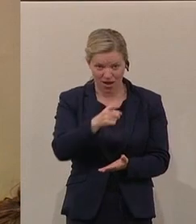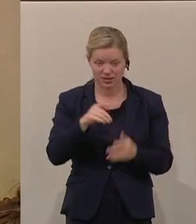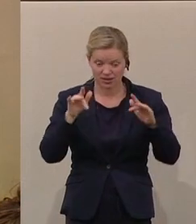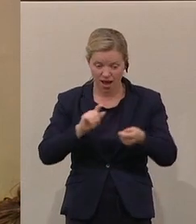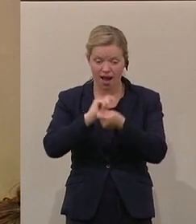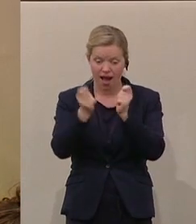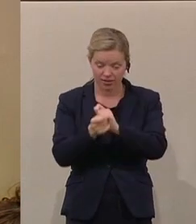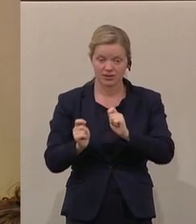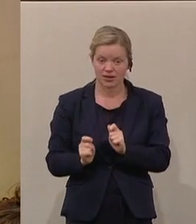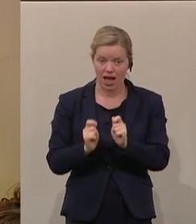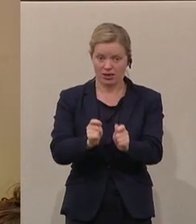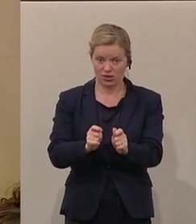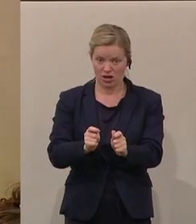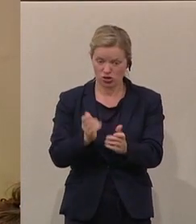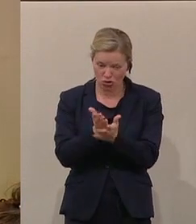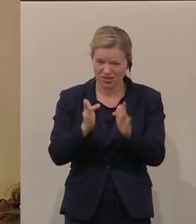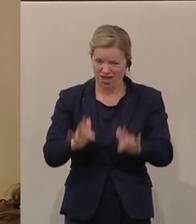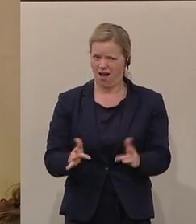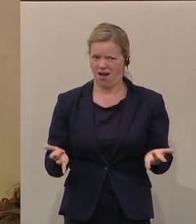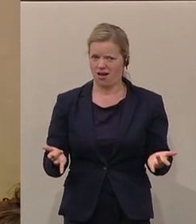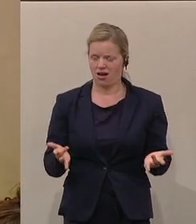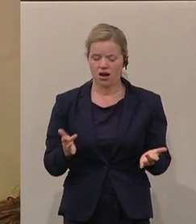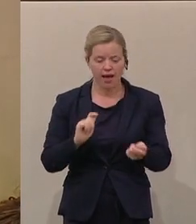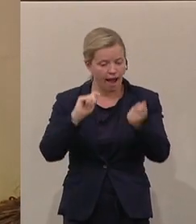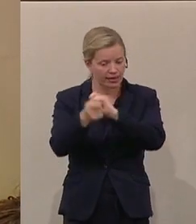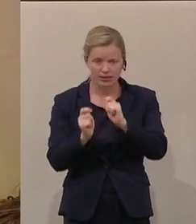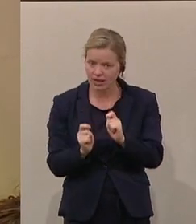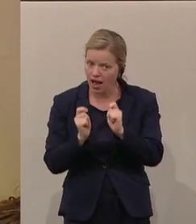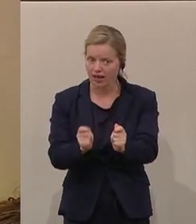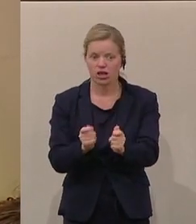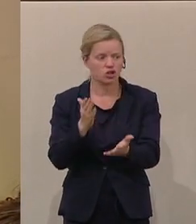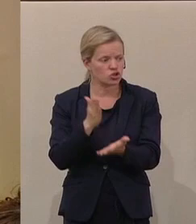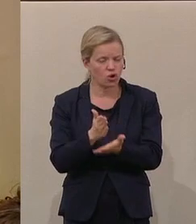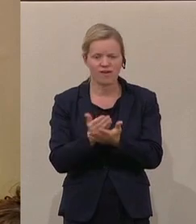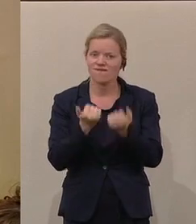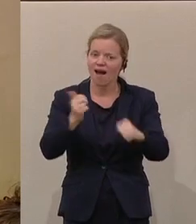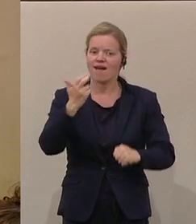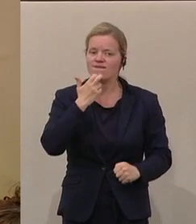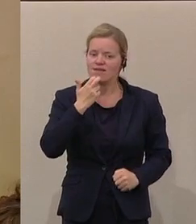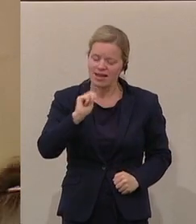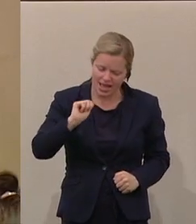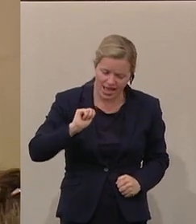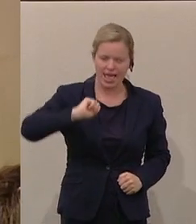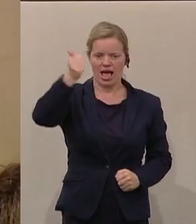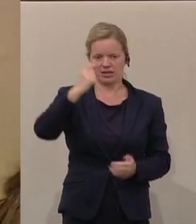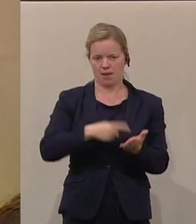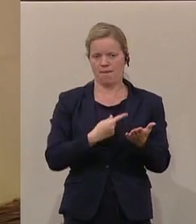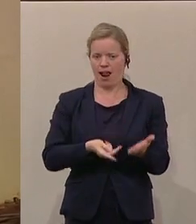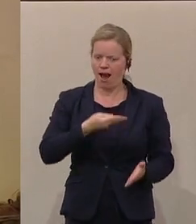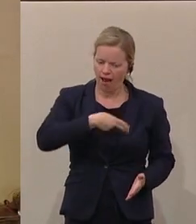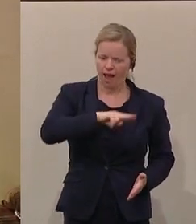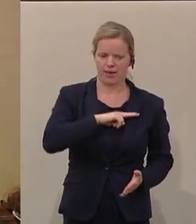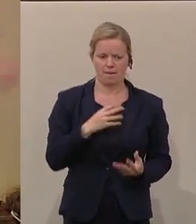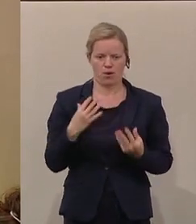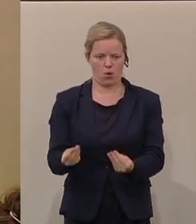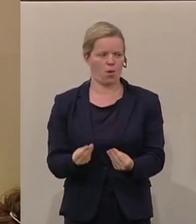einen Abänderungsantrag gibt, im Wissen, dass in diesem Abänderungsantrag die Freiwilligkeit erstmals garantiert wird. Was